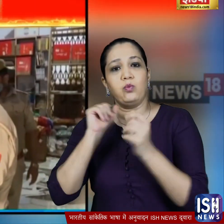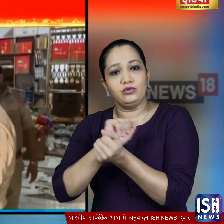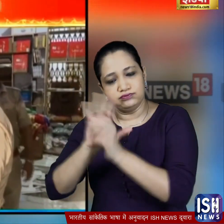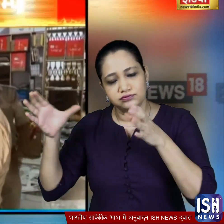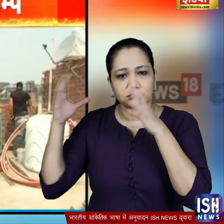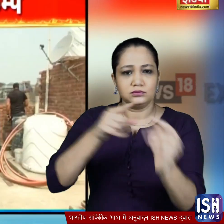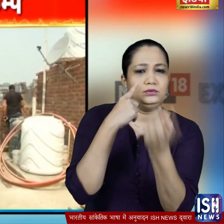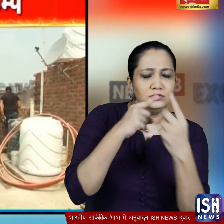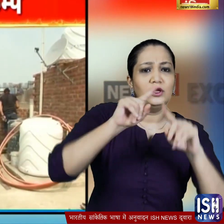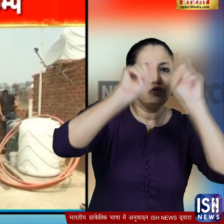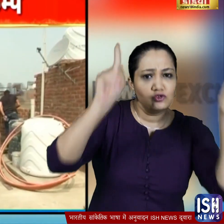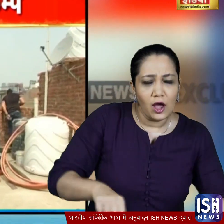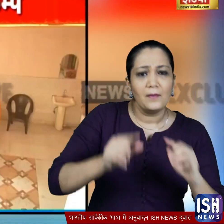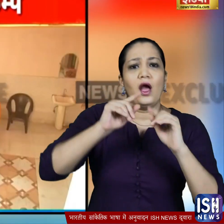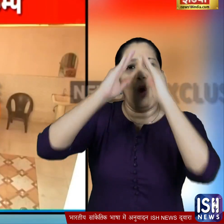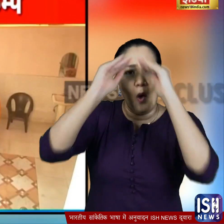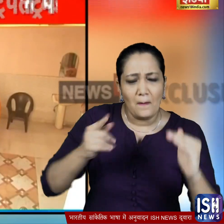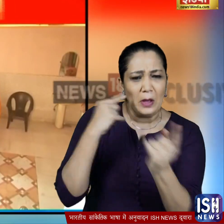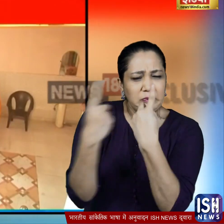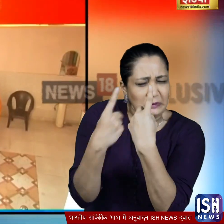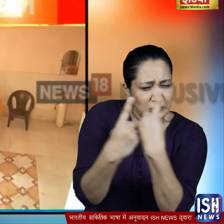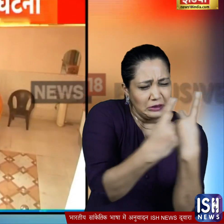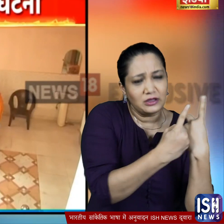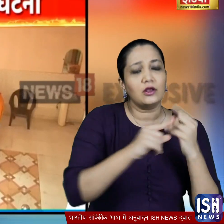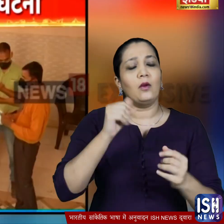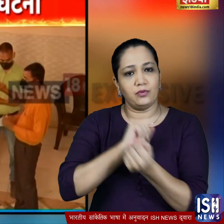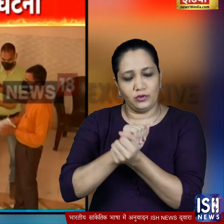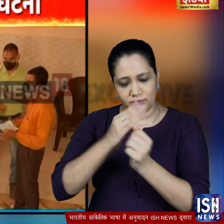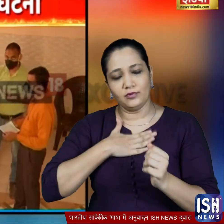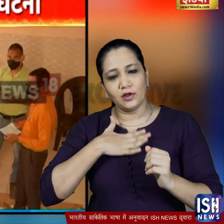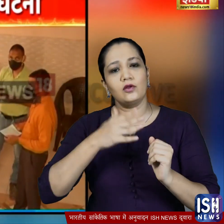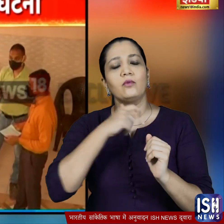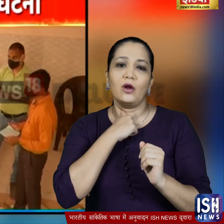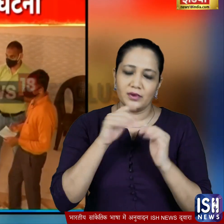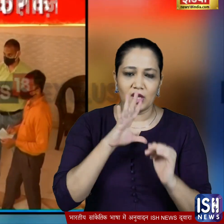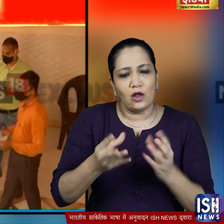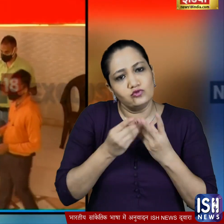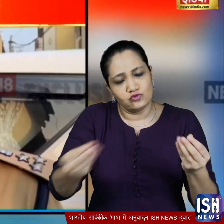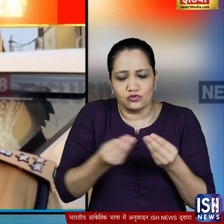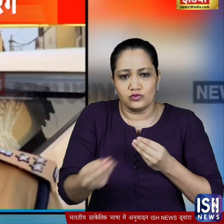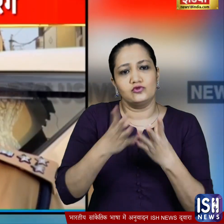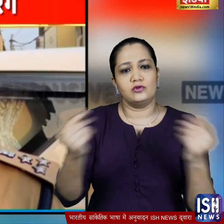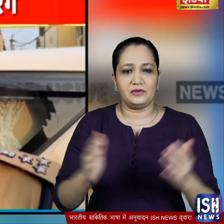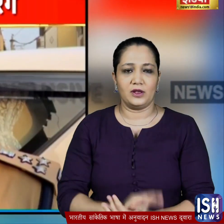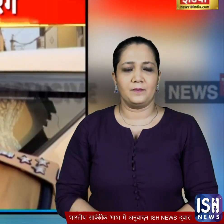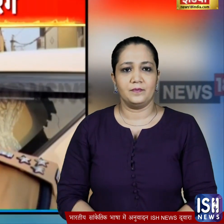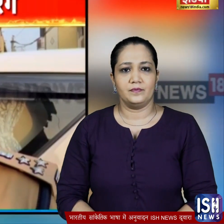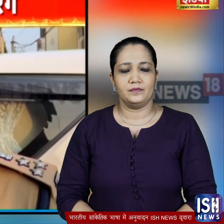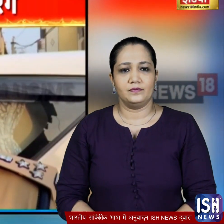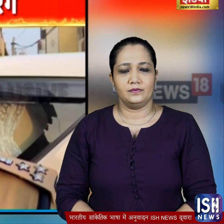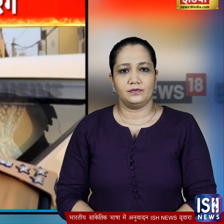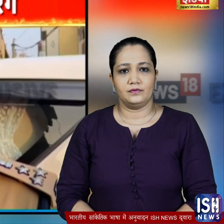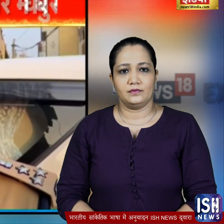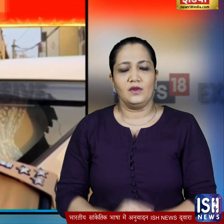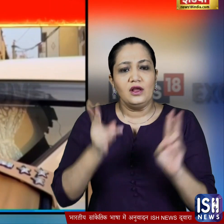और दुकान के चप्पे चप्पे को छानने के बाद पुलिस अफसर ने भरोसा दिया कि इस हत्याकांड की गुत्थी को जल्द ही सुलझाया जाएगा। 3 टीमें इसमें अलग